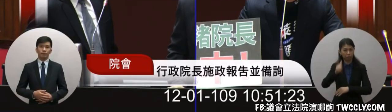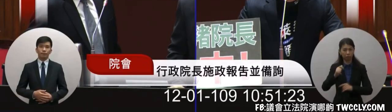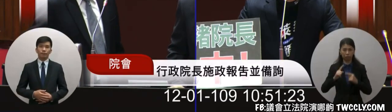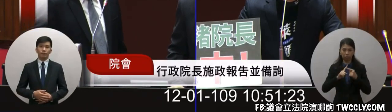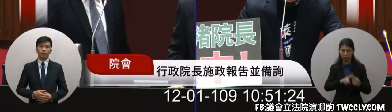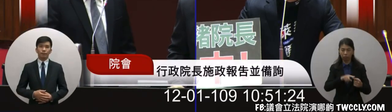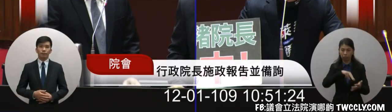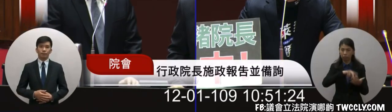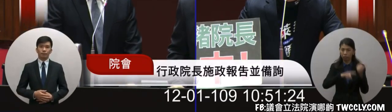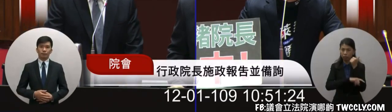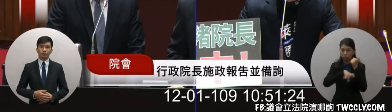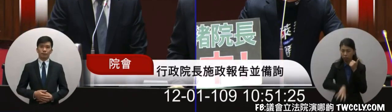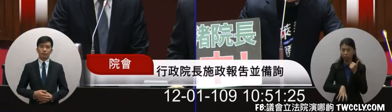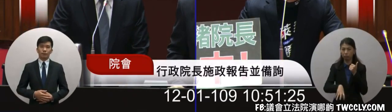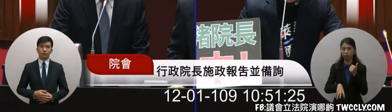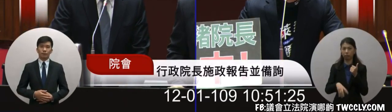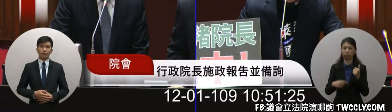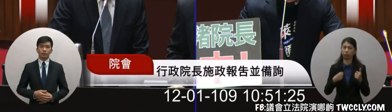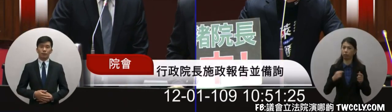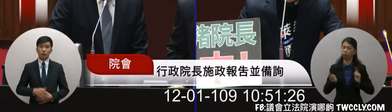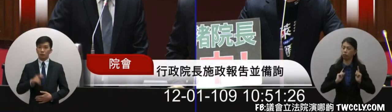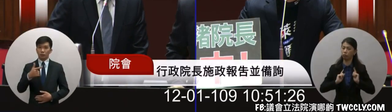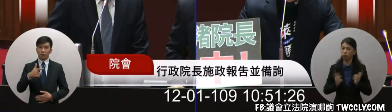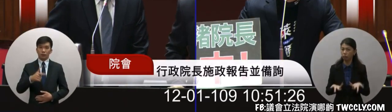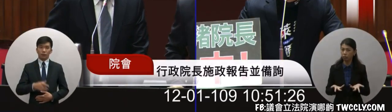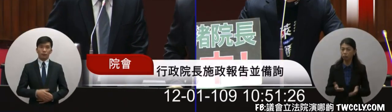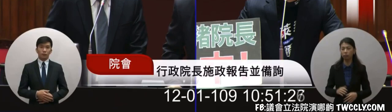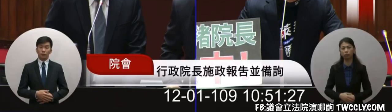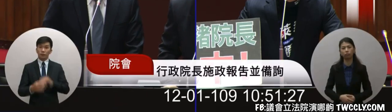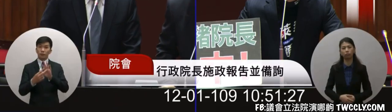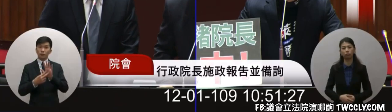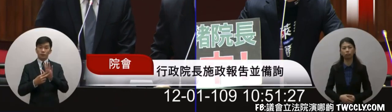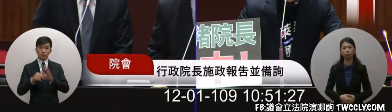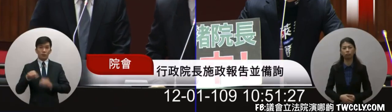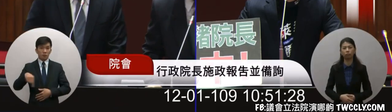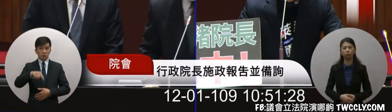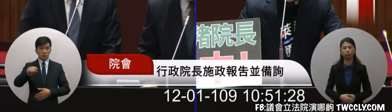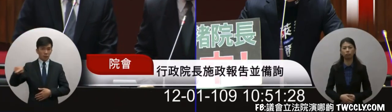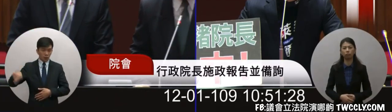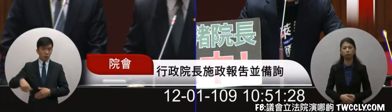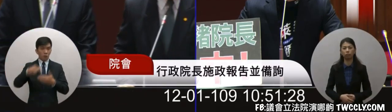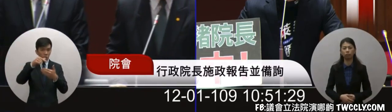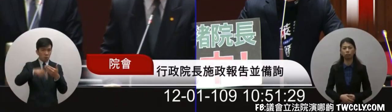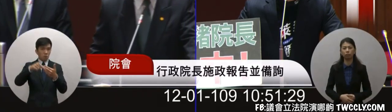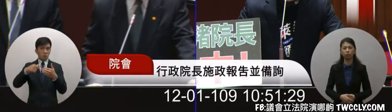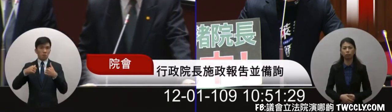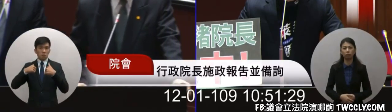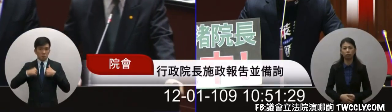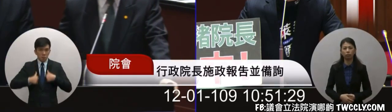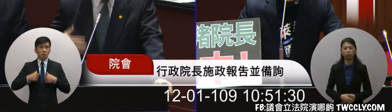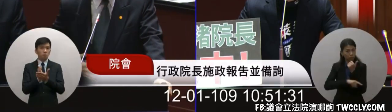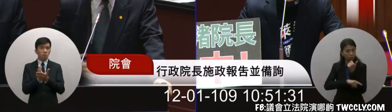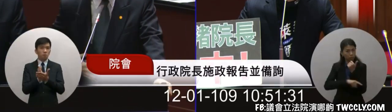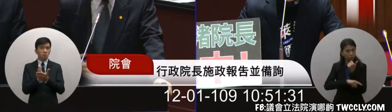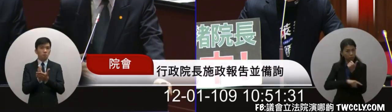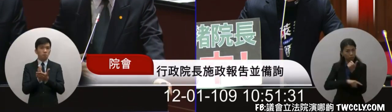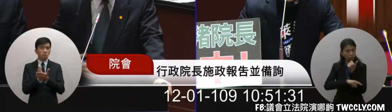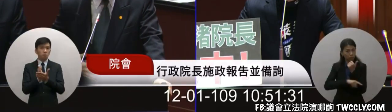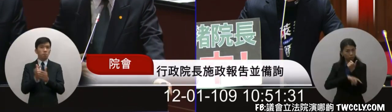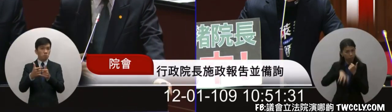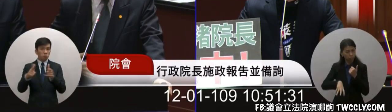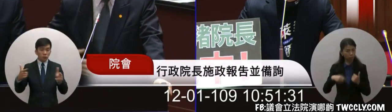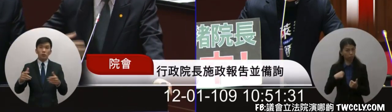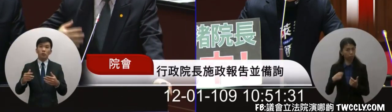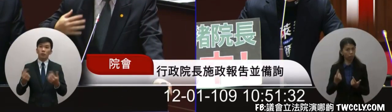候，衣服可以随便穿。 没有，他们基本上他们有很多的制服， 对，但是来立法院， 他们有